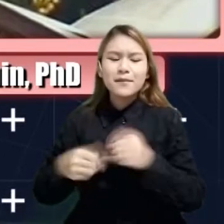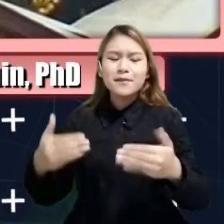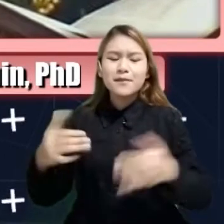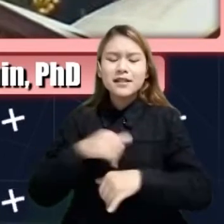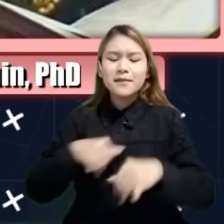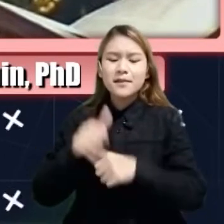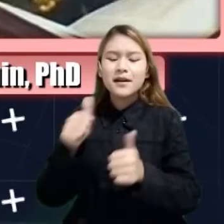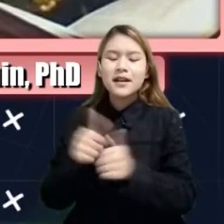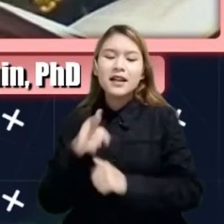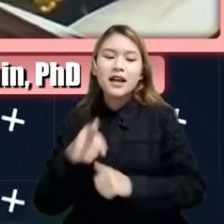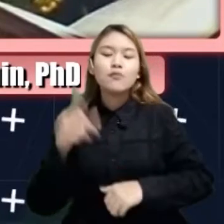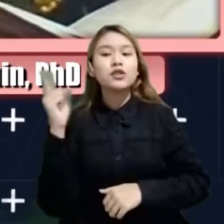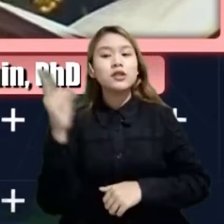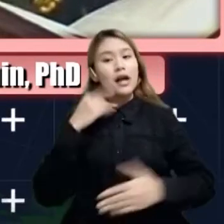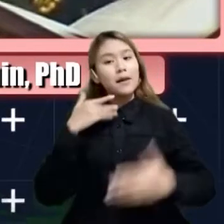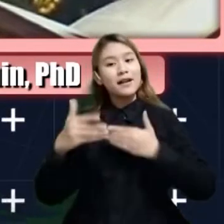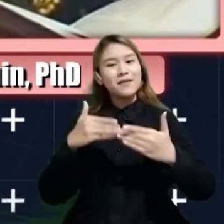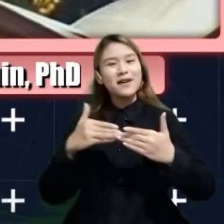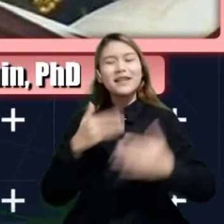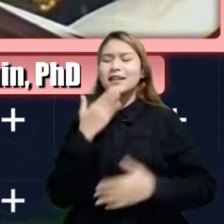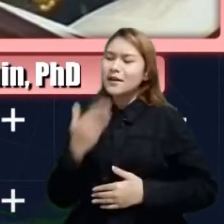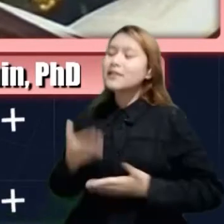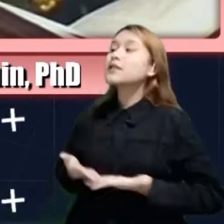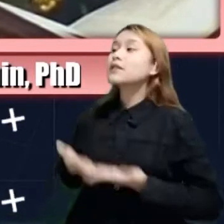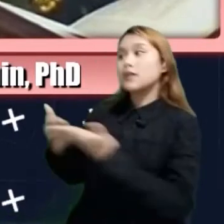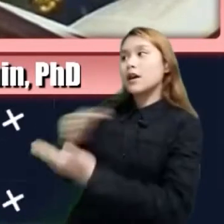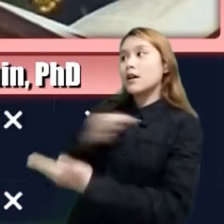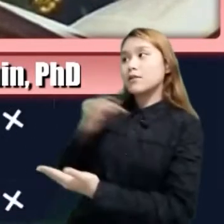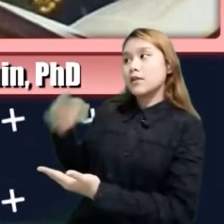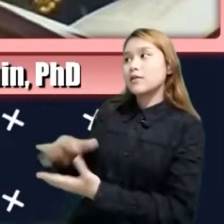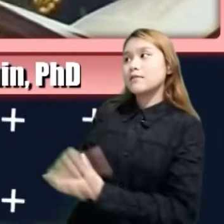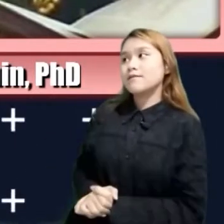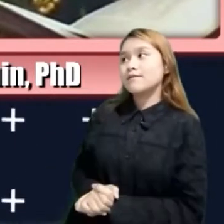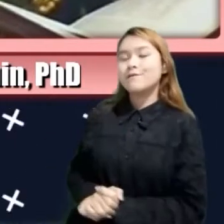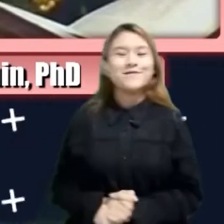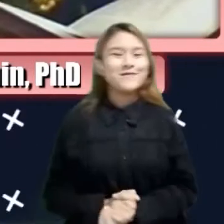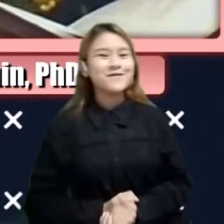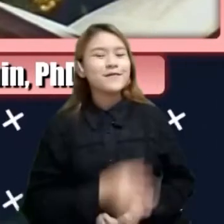pendeta. Baiklah, terima kasih. Ayat ini tidak